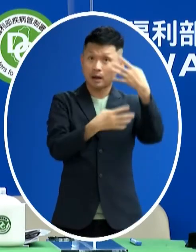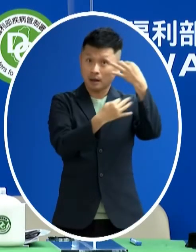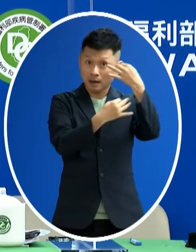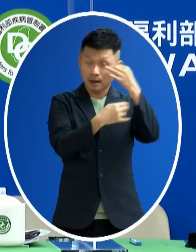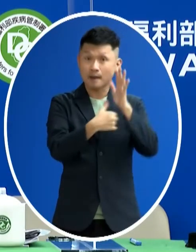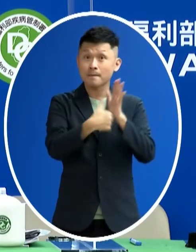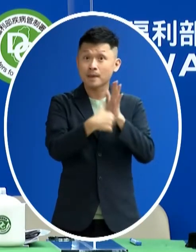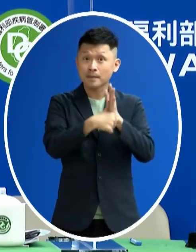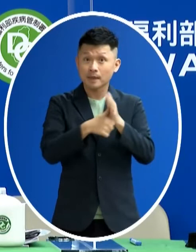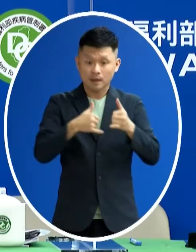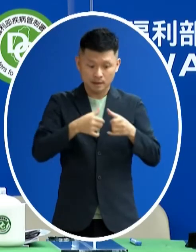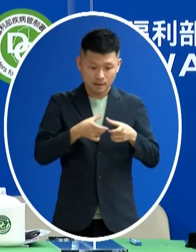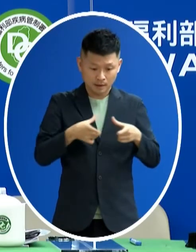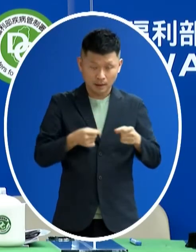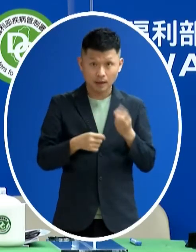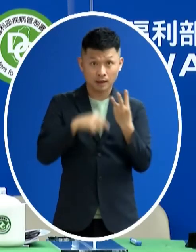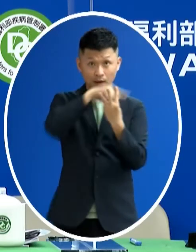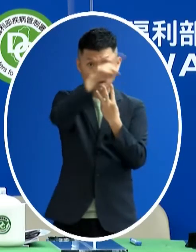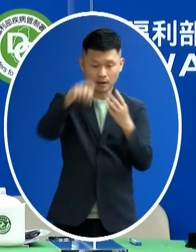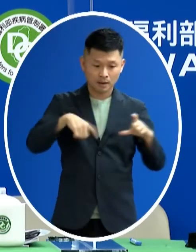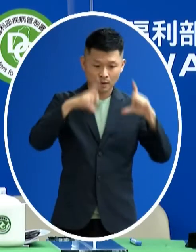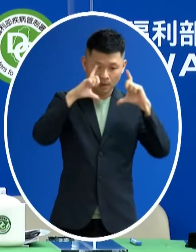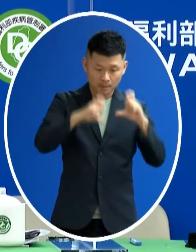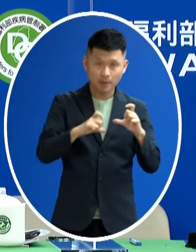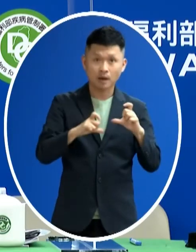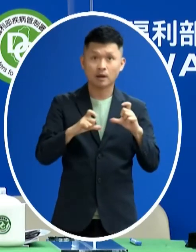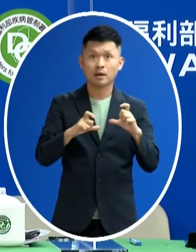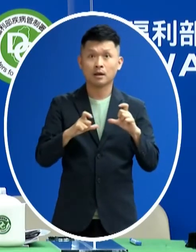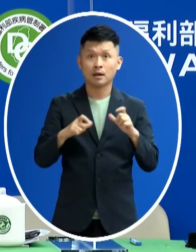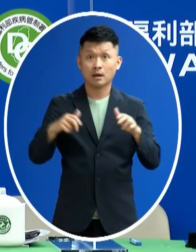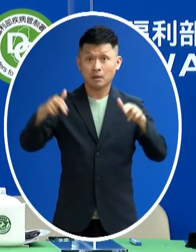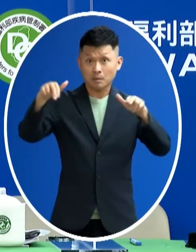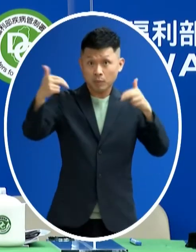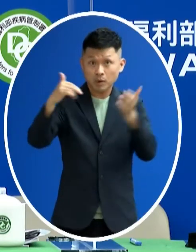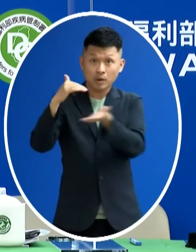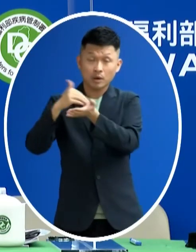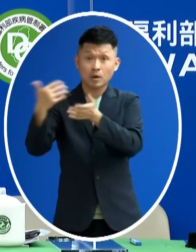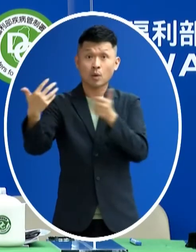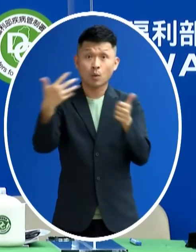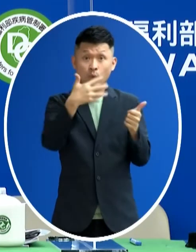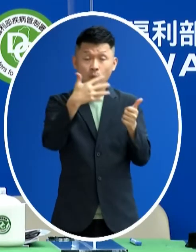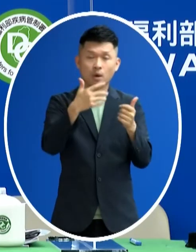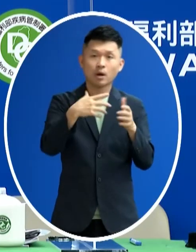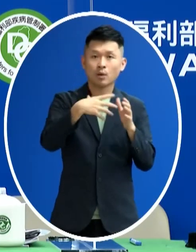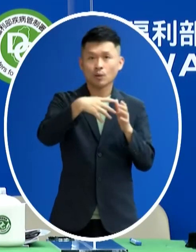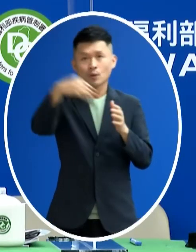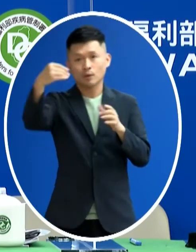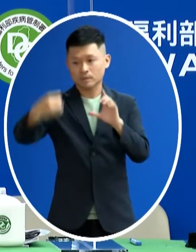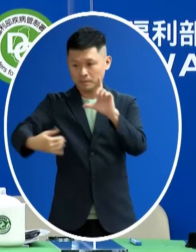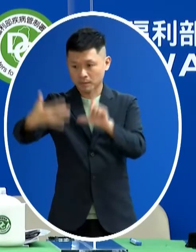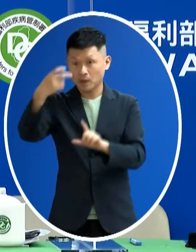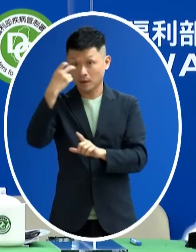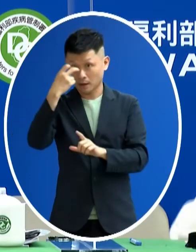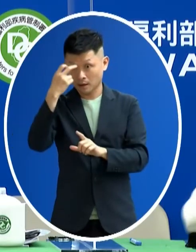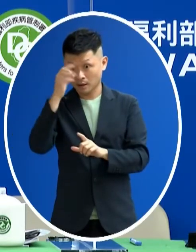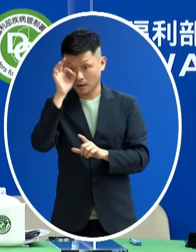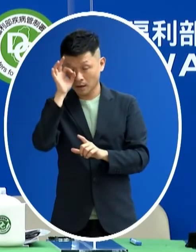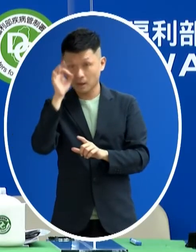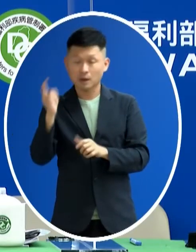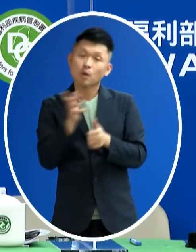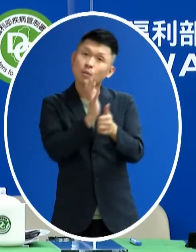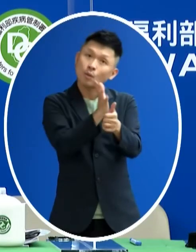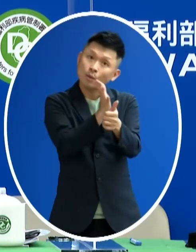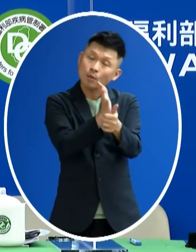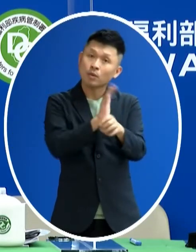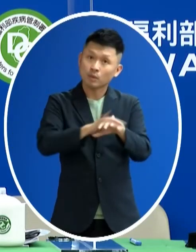好，然后在视讯诊疗的时候转可以转上去。那医师当然会跟你做一些相关的一些请教跟一些